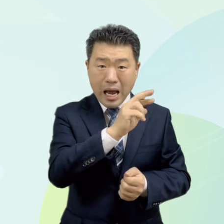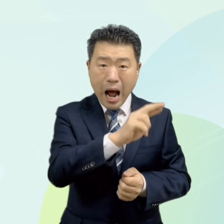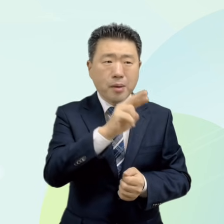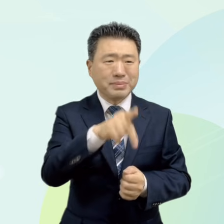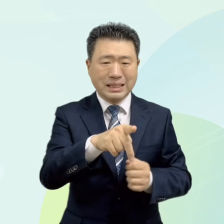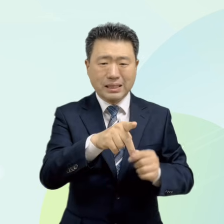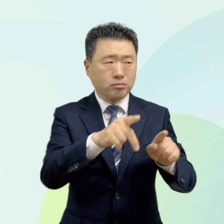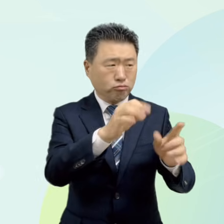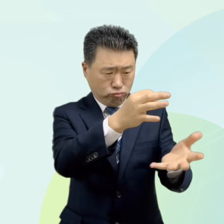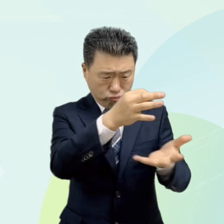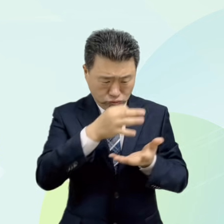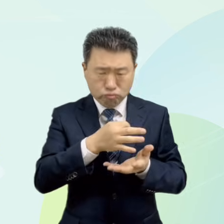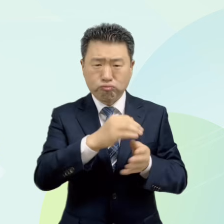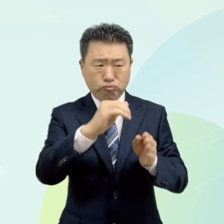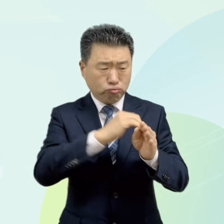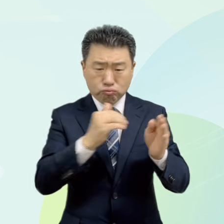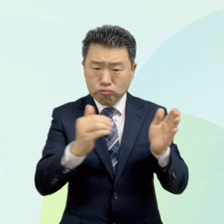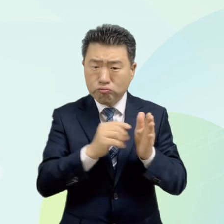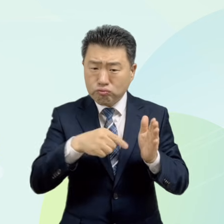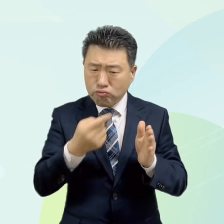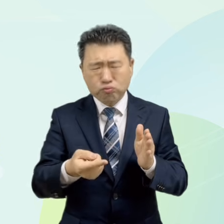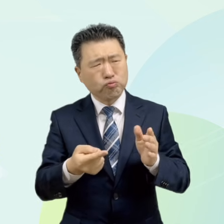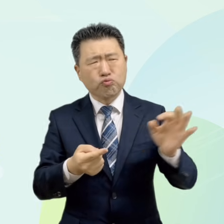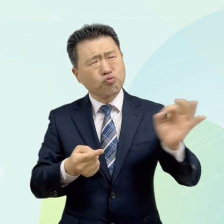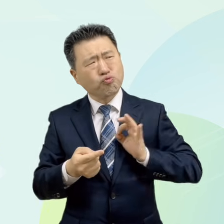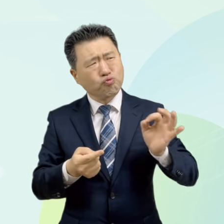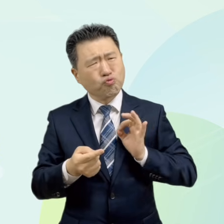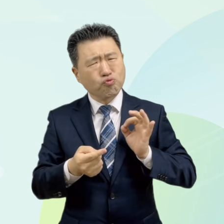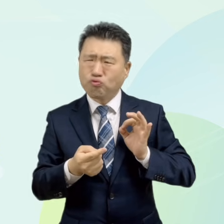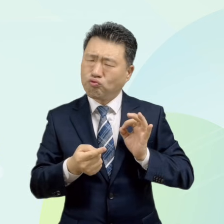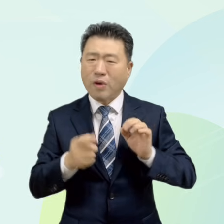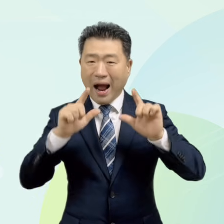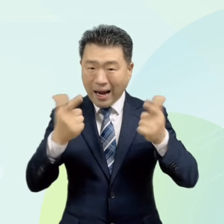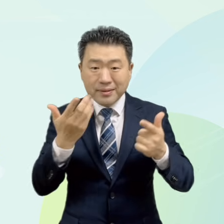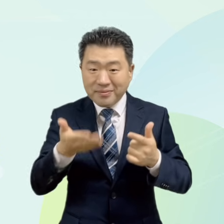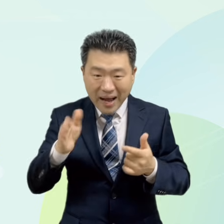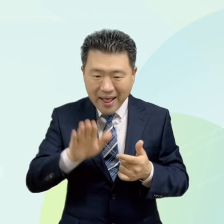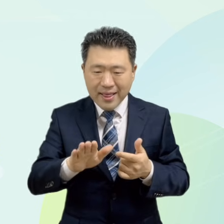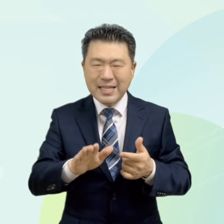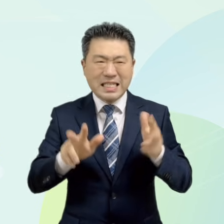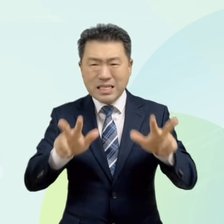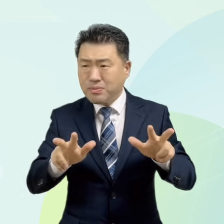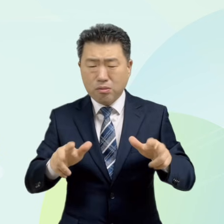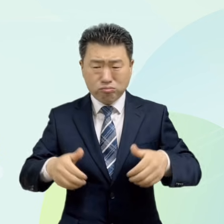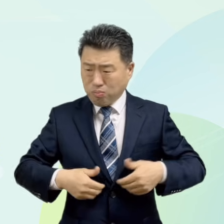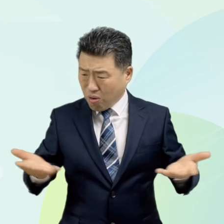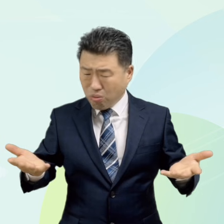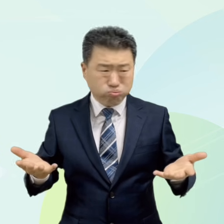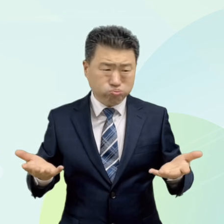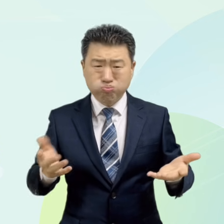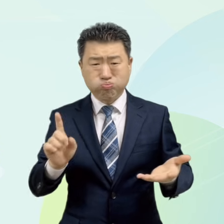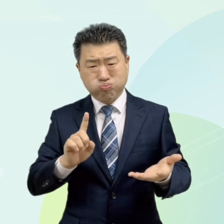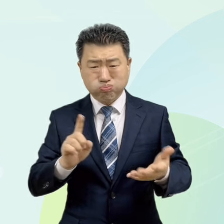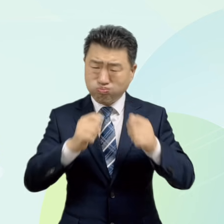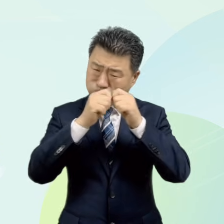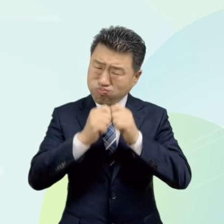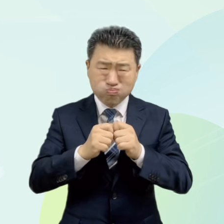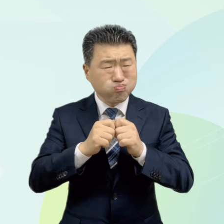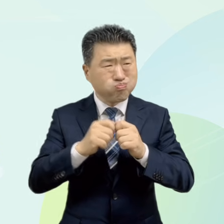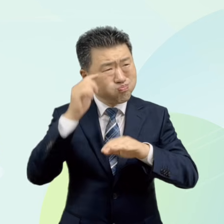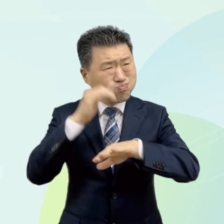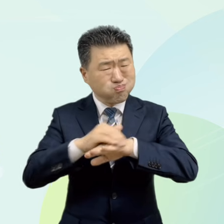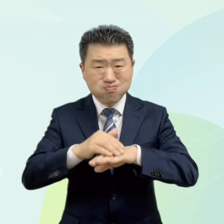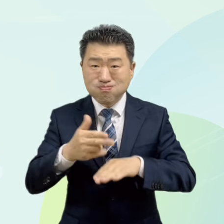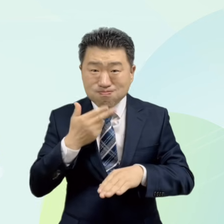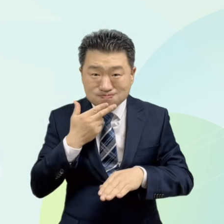IRP로 퇴직금을 지급받고 나서 꼭 연금으로 받지 않는다고 하더라도 당장 필요하지 않거나 구체적인 자금